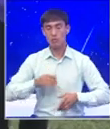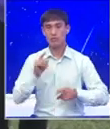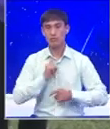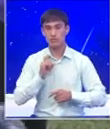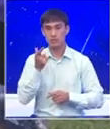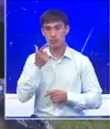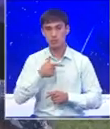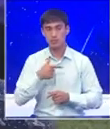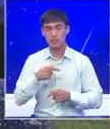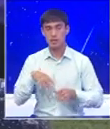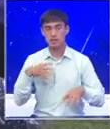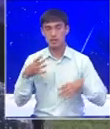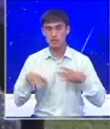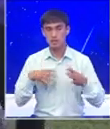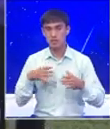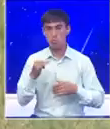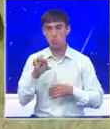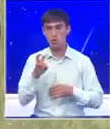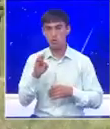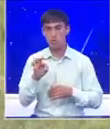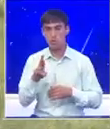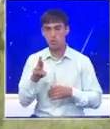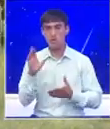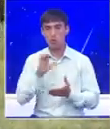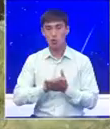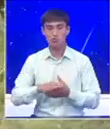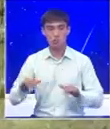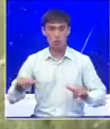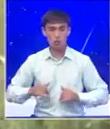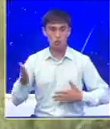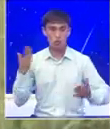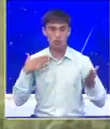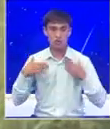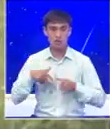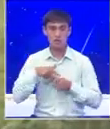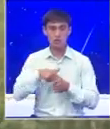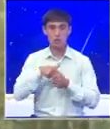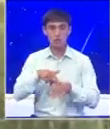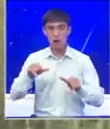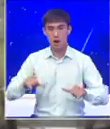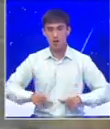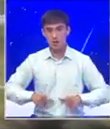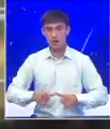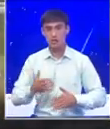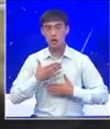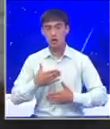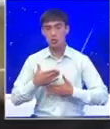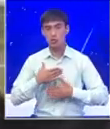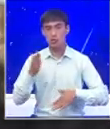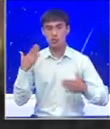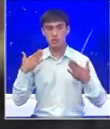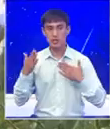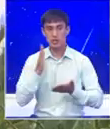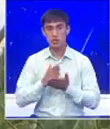себя. Занятия по иппотерапии включают в себя знакомство с лошадью, упражнения на идущем коне, езда верхом и дыхательные упражнения.